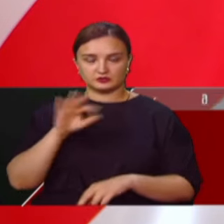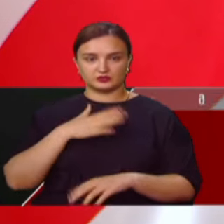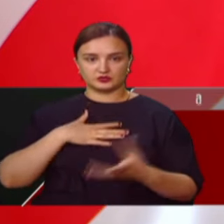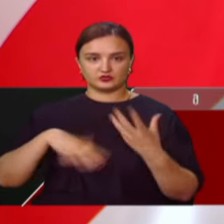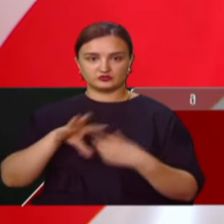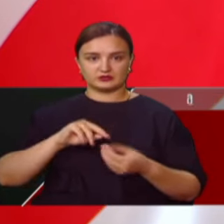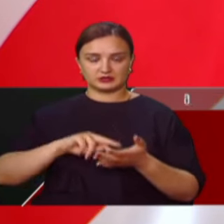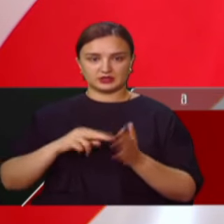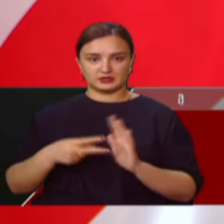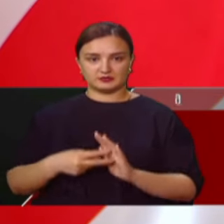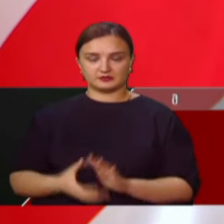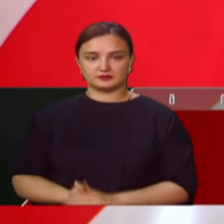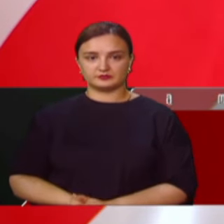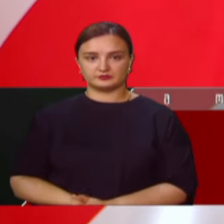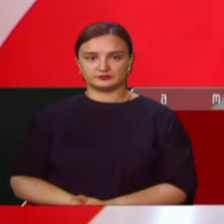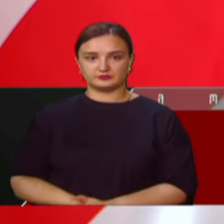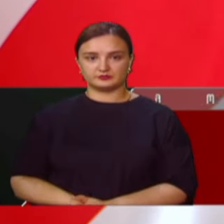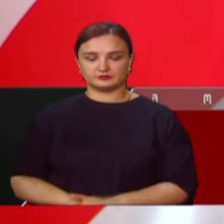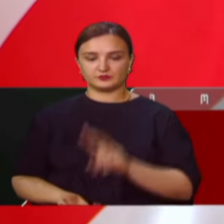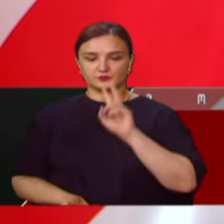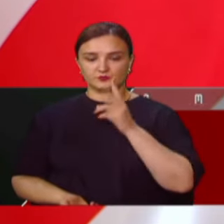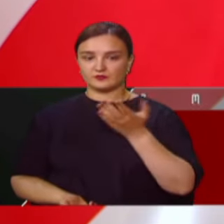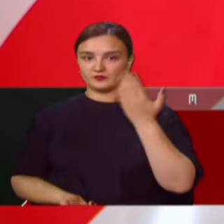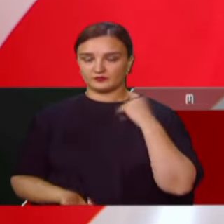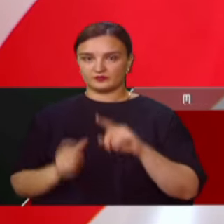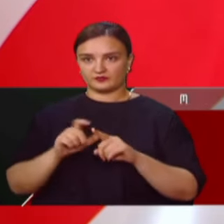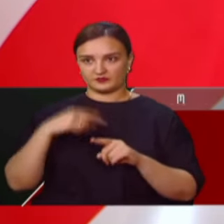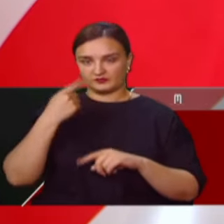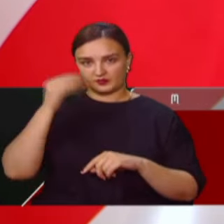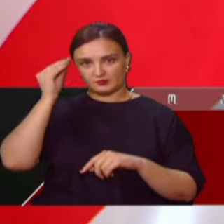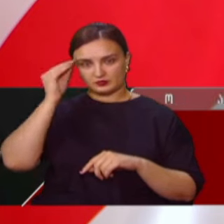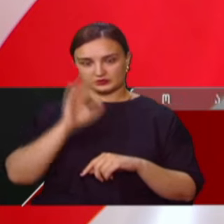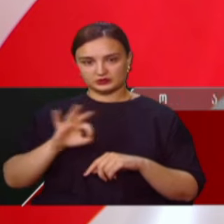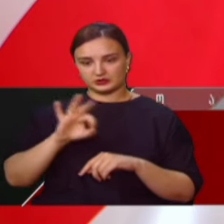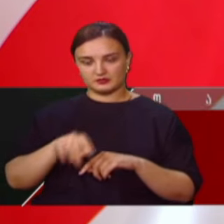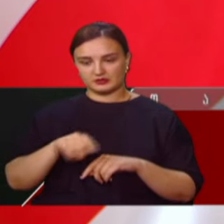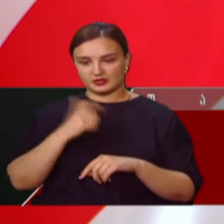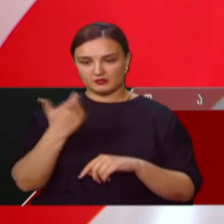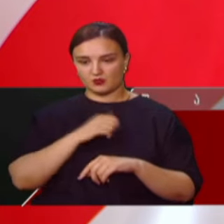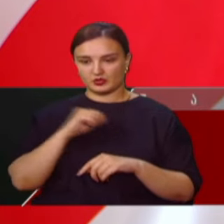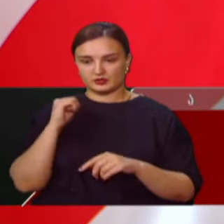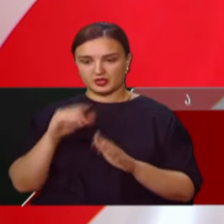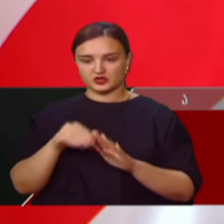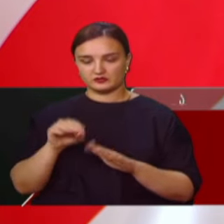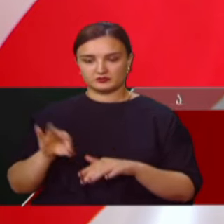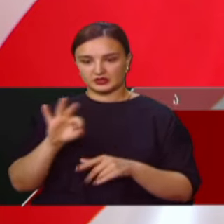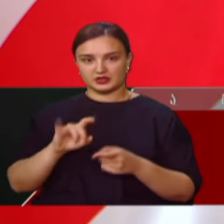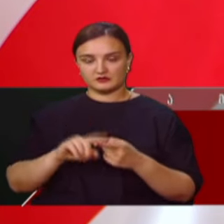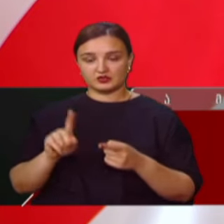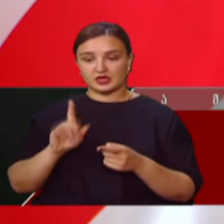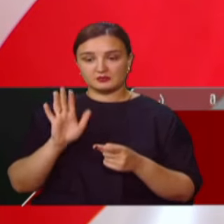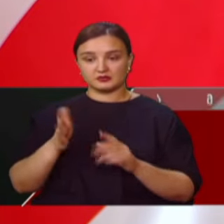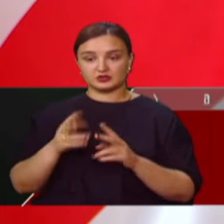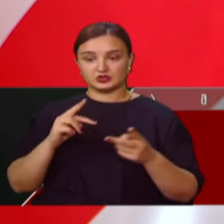გეგმებს, ორი წლის წინ დაუფიქსირეთ ჩვენ პოზიცია დამოუკიდებლად ამარჩევნებზე გასვლასთან დაკავშირებით და თუ რამე შეიცვლება ჩვენგან გაიგებს